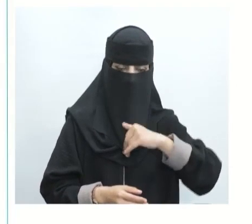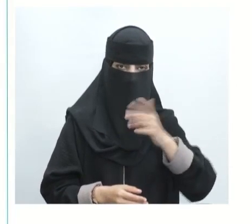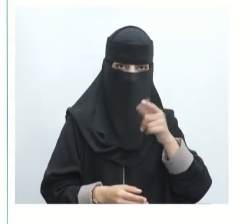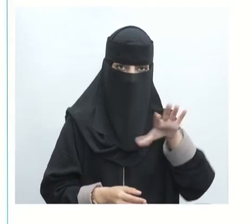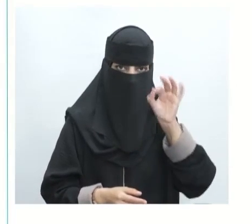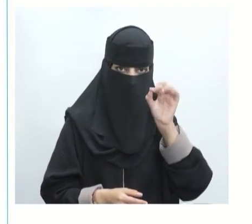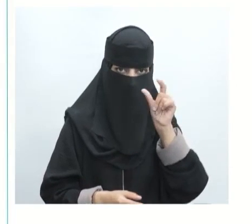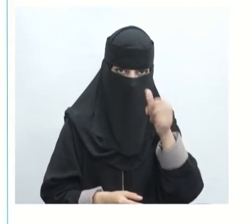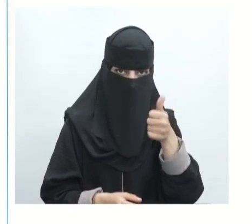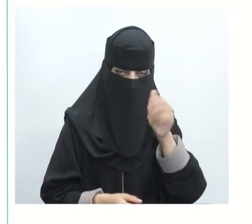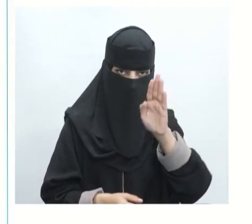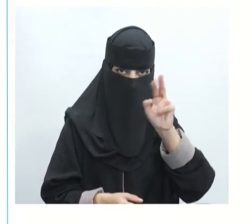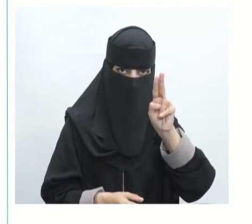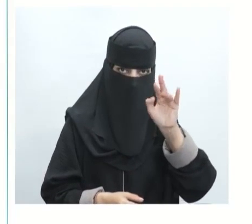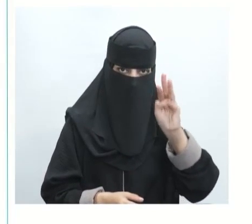والمستثنى.